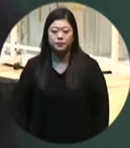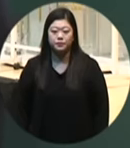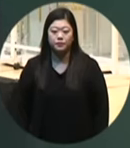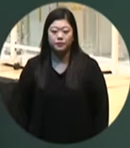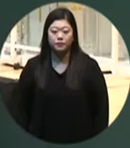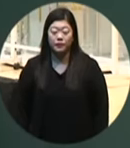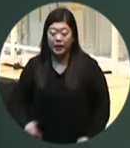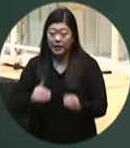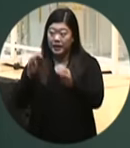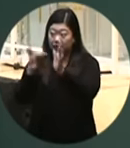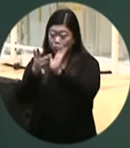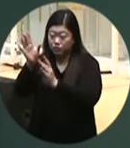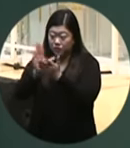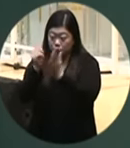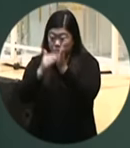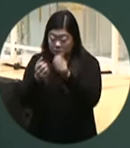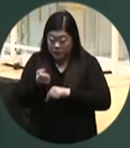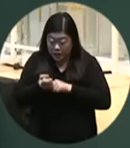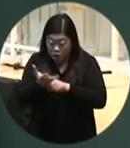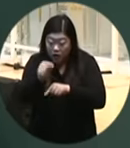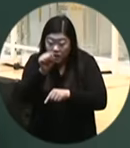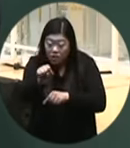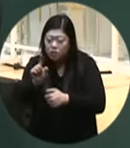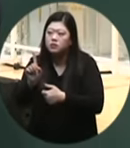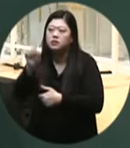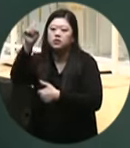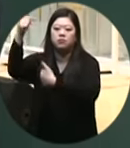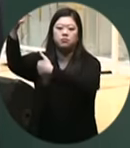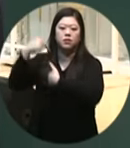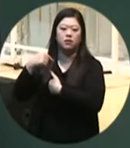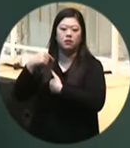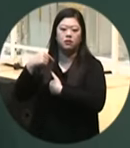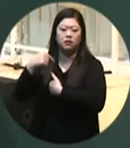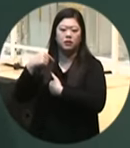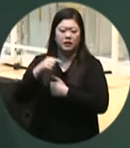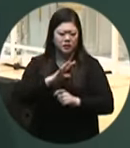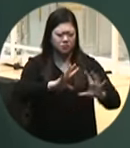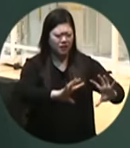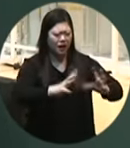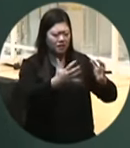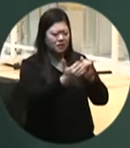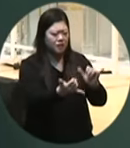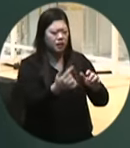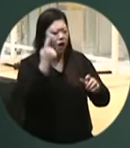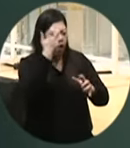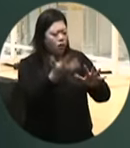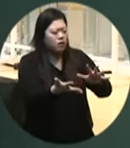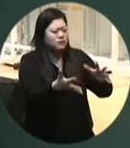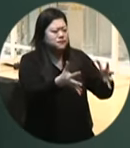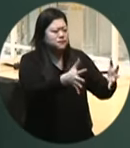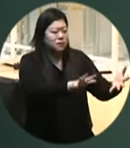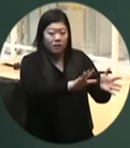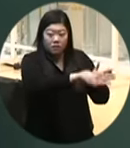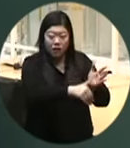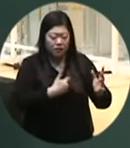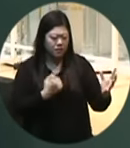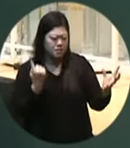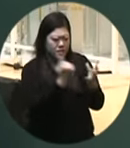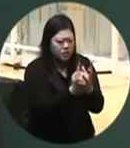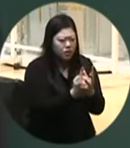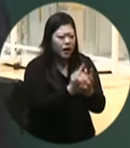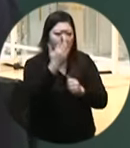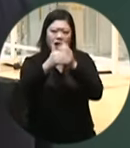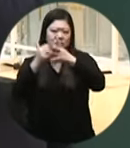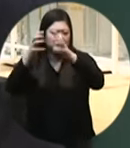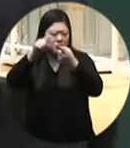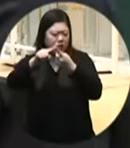천명으로 받아라. And let's receive that as our heavenly mandate. 많은 사람들이 죽어가고 있습니다. 하나님의 나라 임하는 축복이 일어나야 됩니다. So many people are dying, so we need to